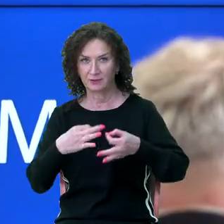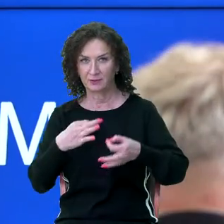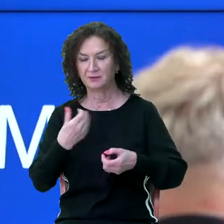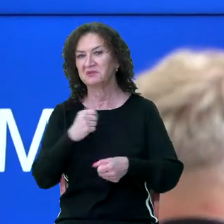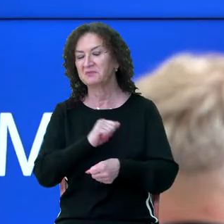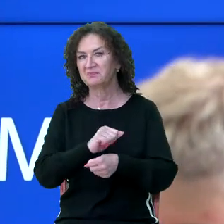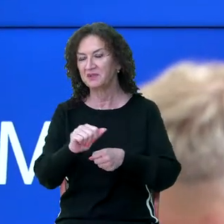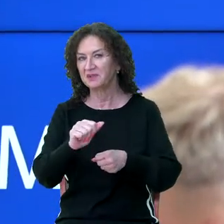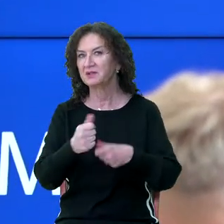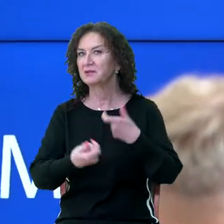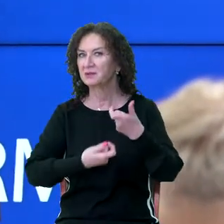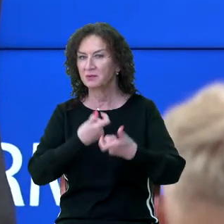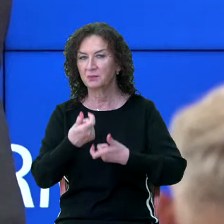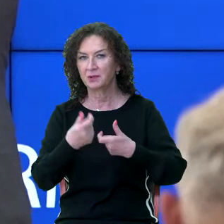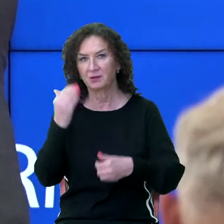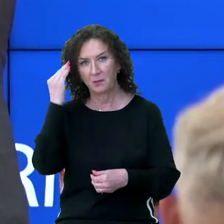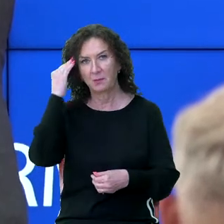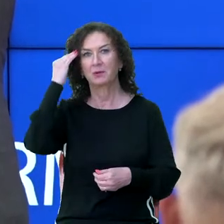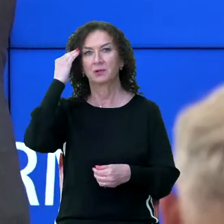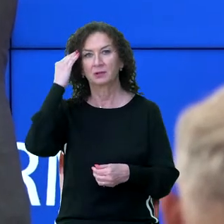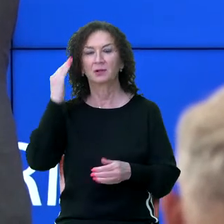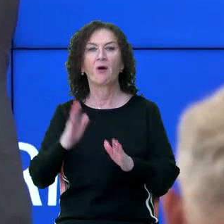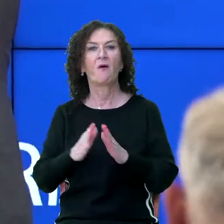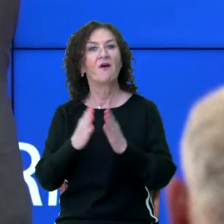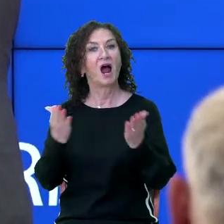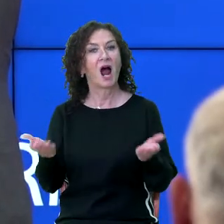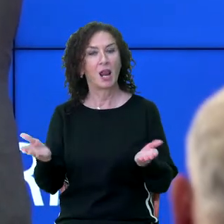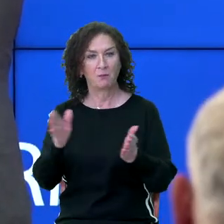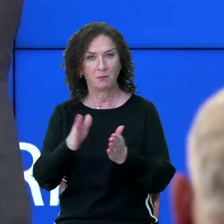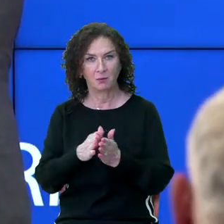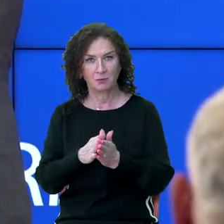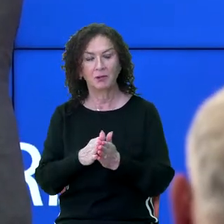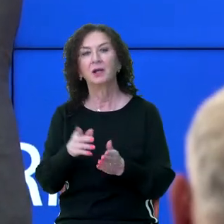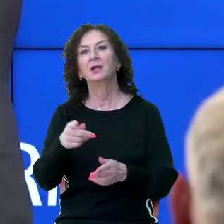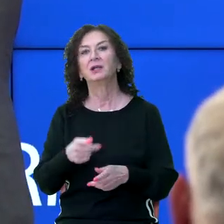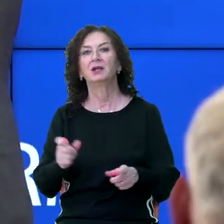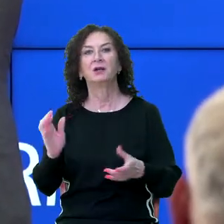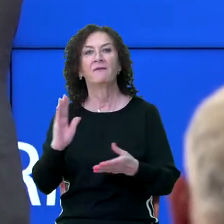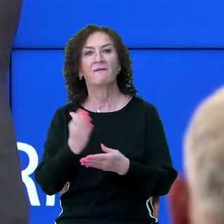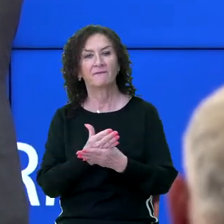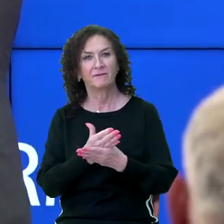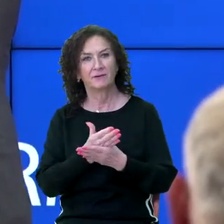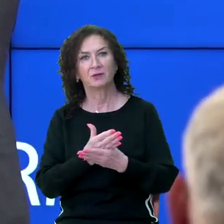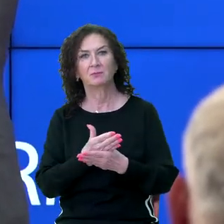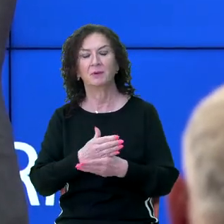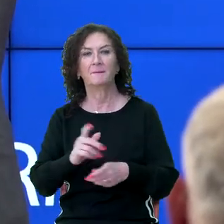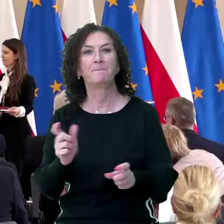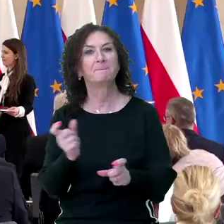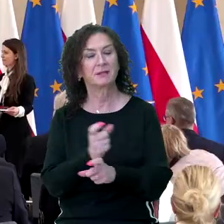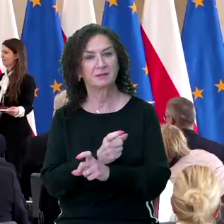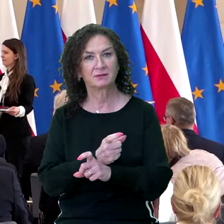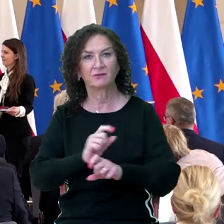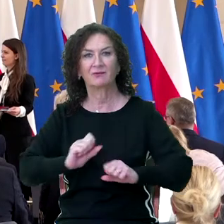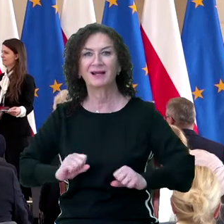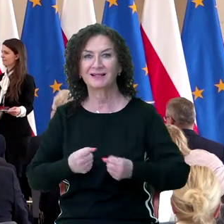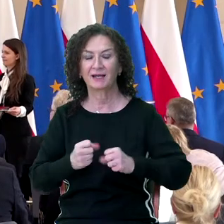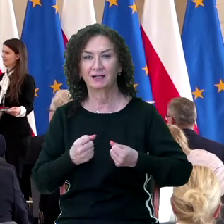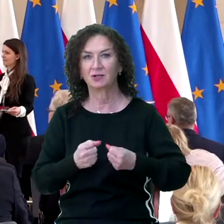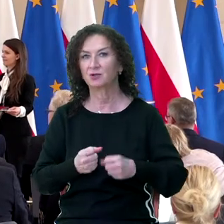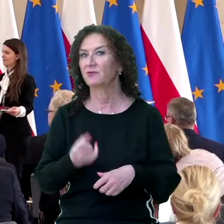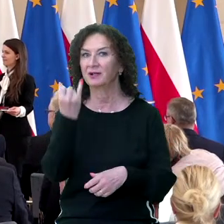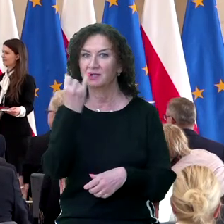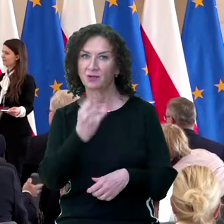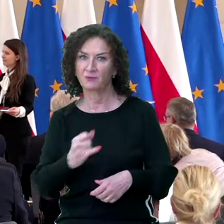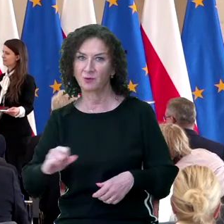a Naczelna Dyrekcja Archiwów Państwowych zaangażowała się w obchody w całym kraju. To na